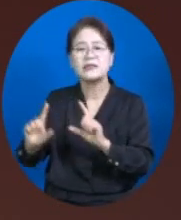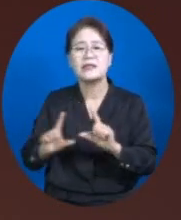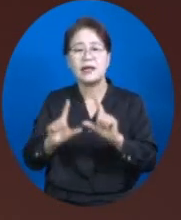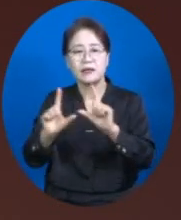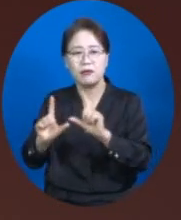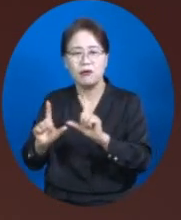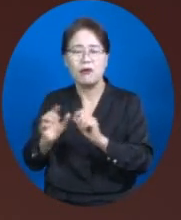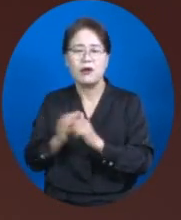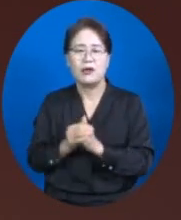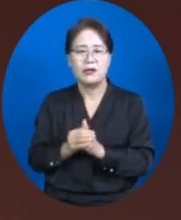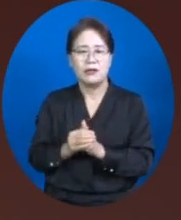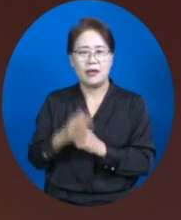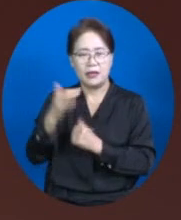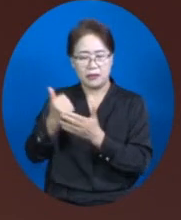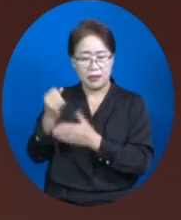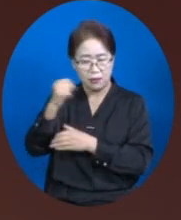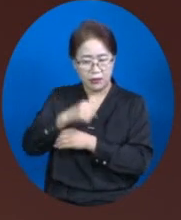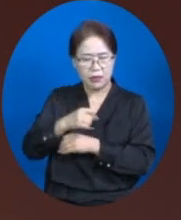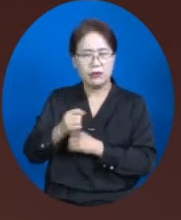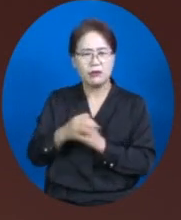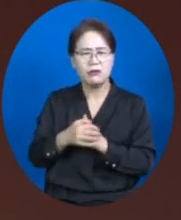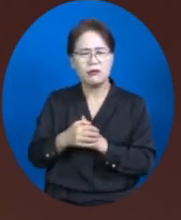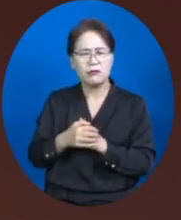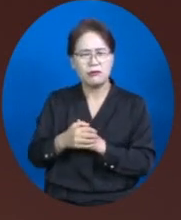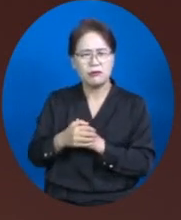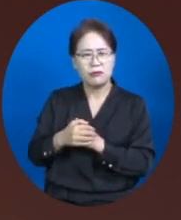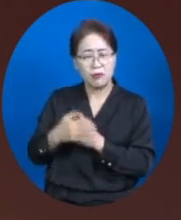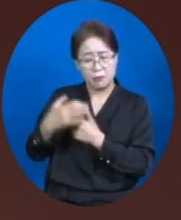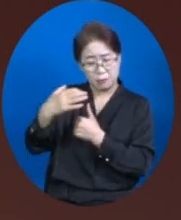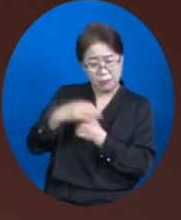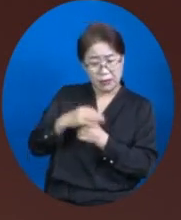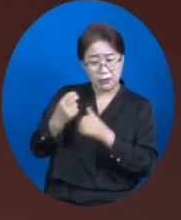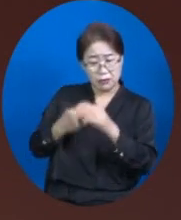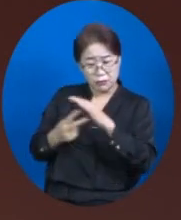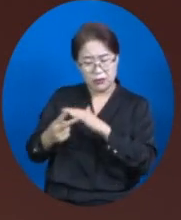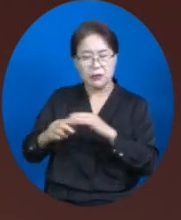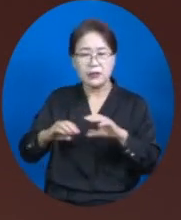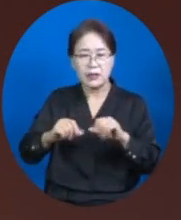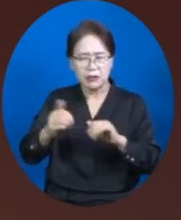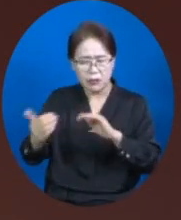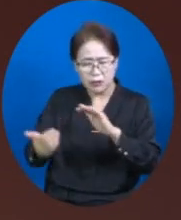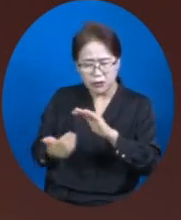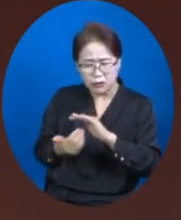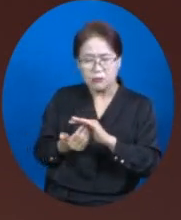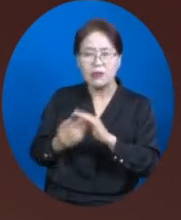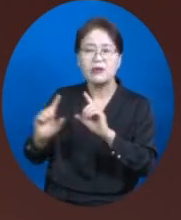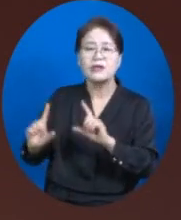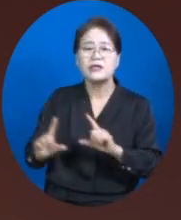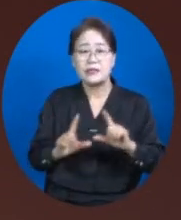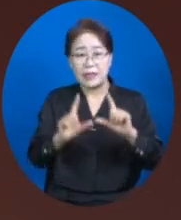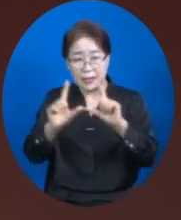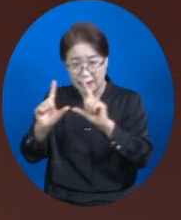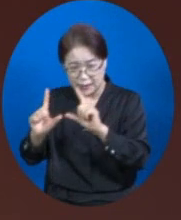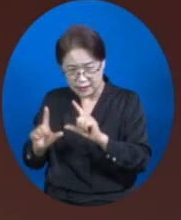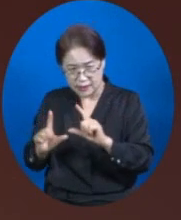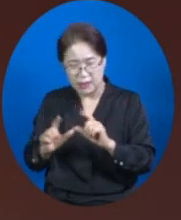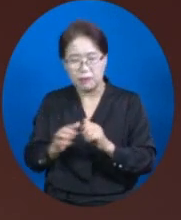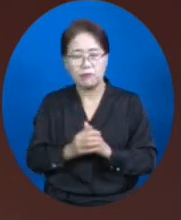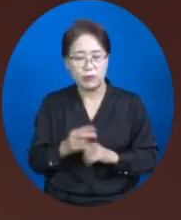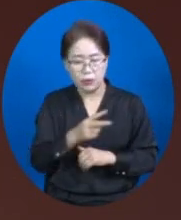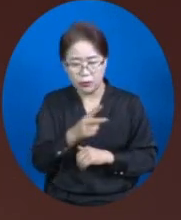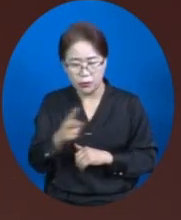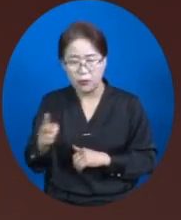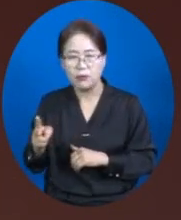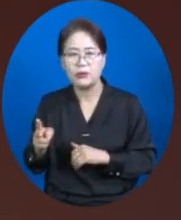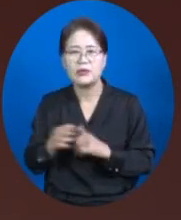하나님께서 내게 허락하신 그 위대한 역사를 하나님의 비전을이 땅 가운데 이루어 드리며 살아가는 것입니다 그것은 뭡니까